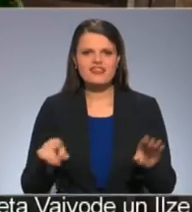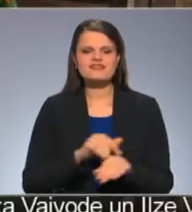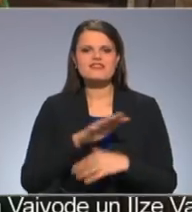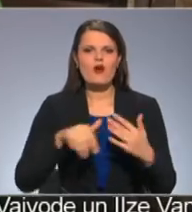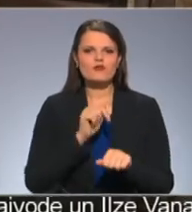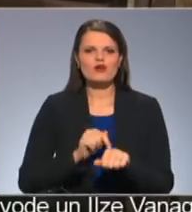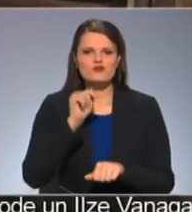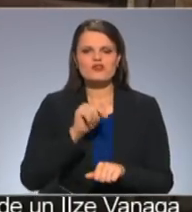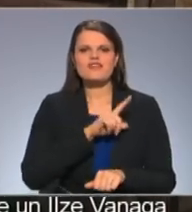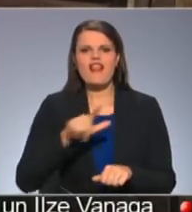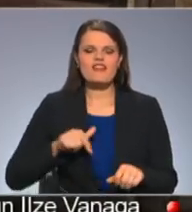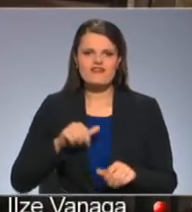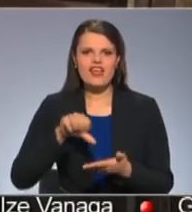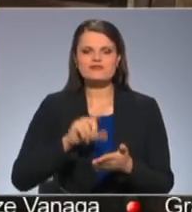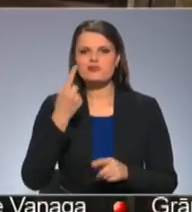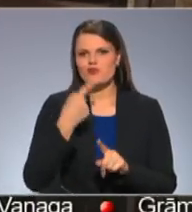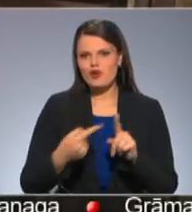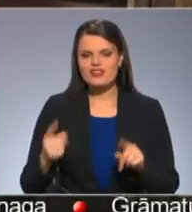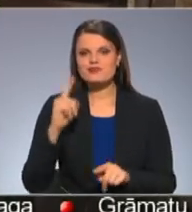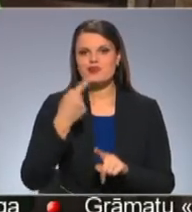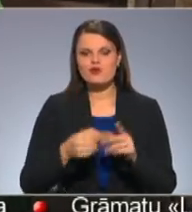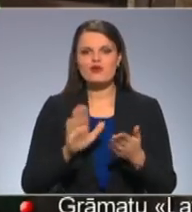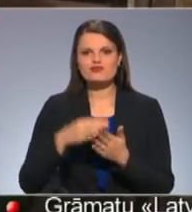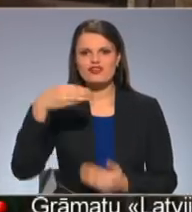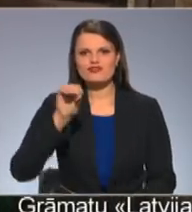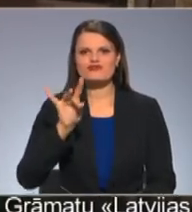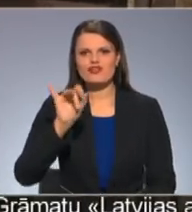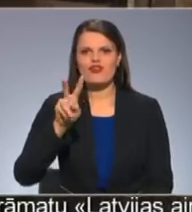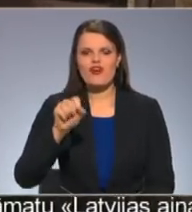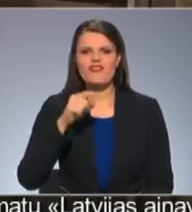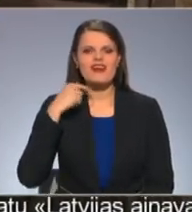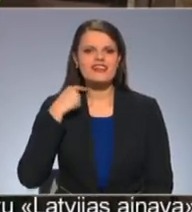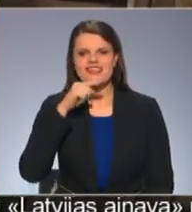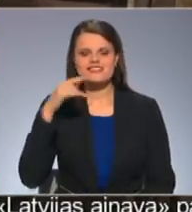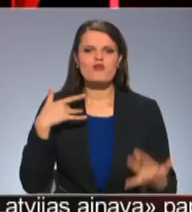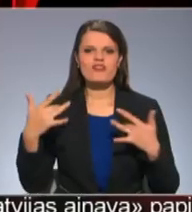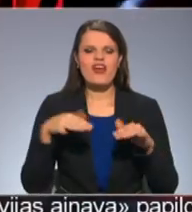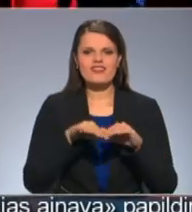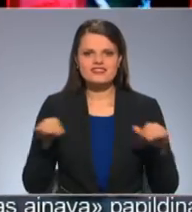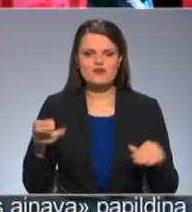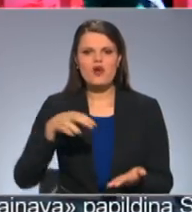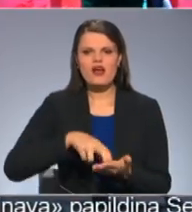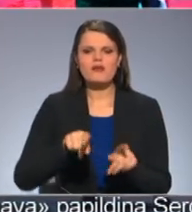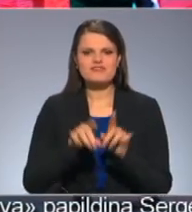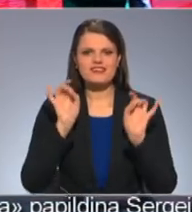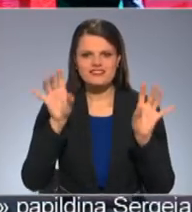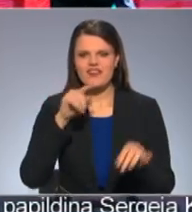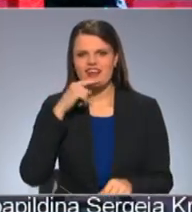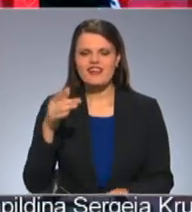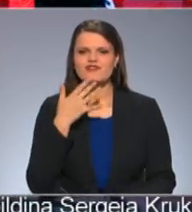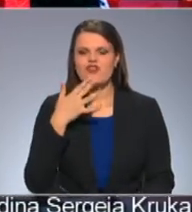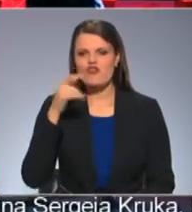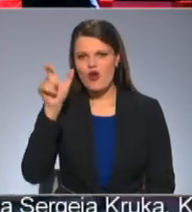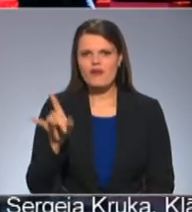Latvijā iestudēts pirmo reizi. Un pirmo reizi uz Mihaila Čehova Rīgas Krievu teātra skatuves kāps arī slavenais krievijas komiķis